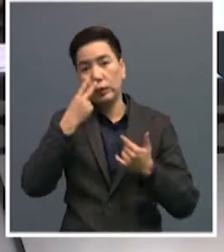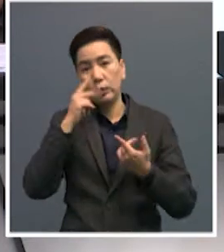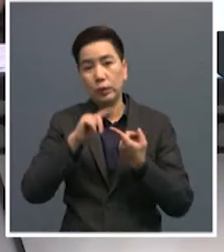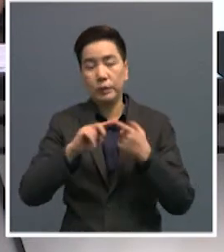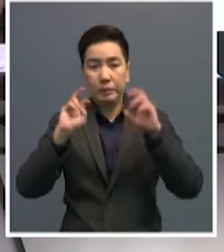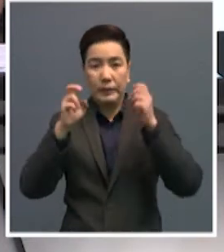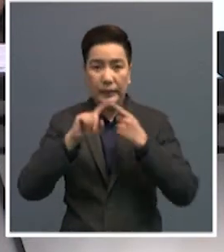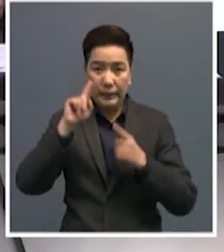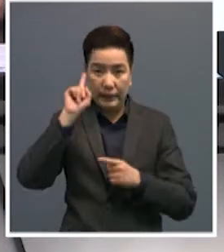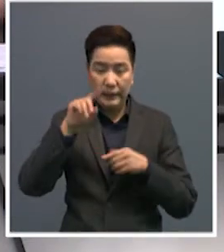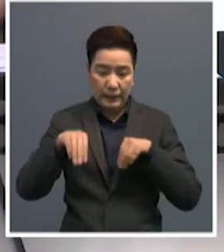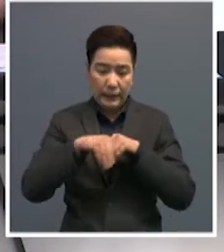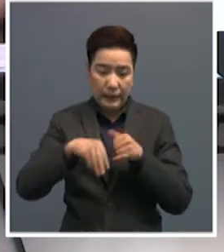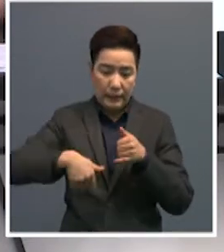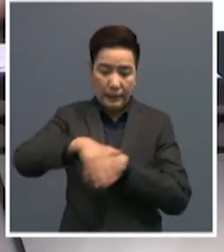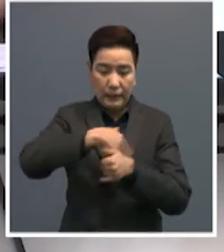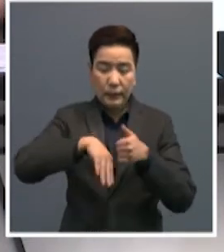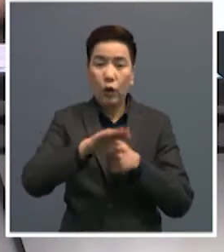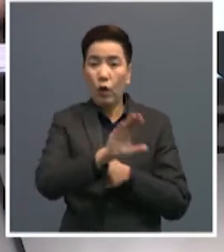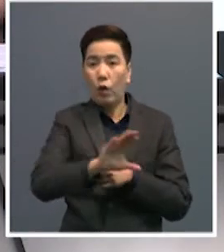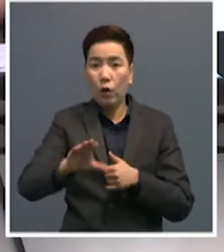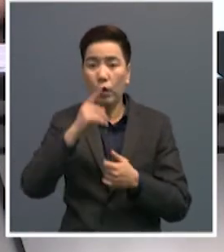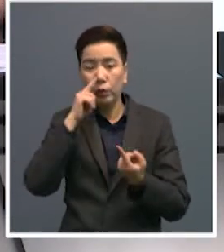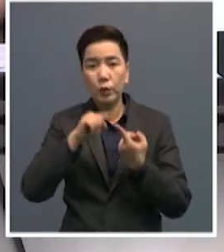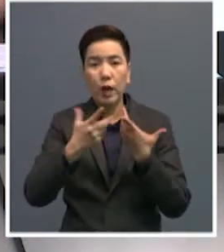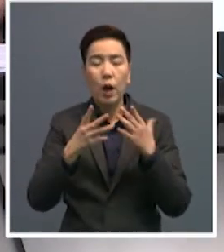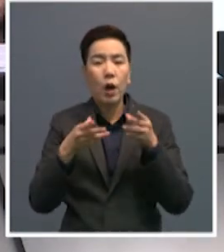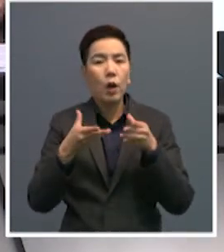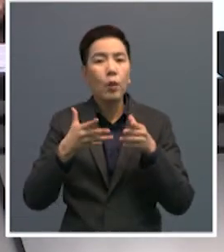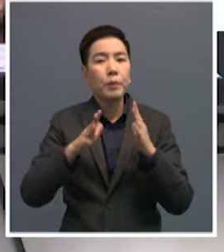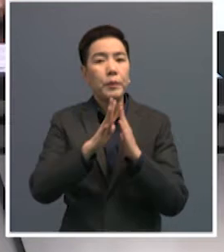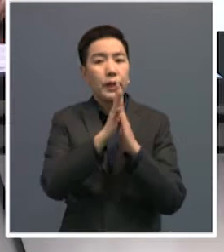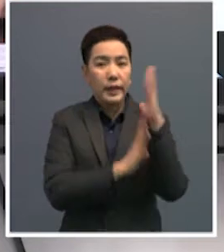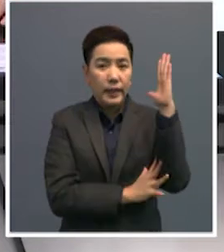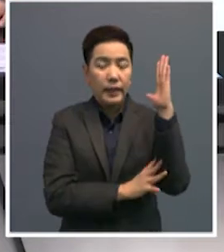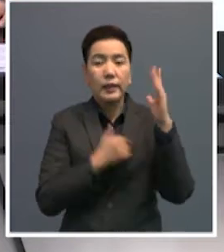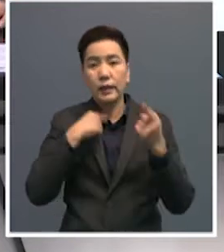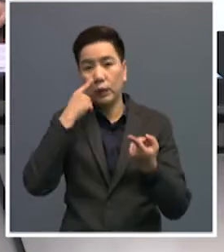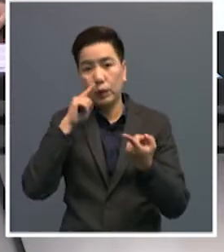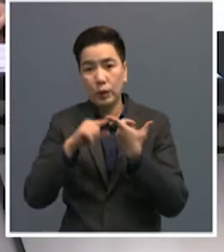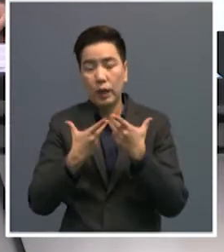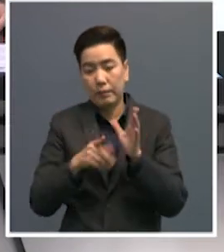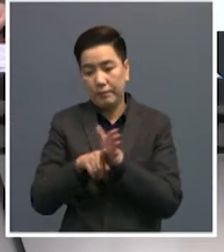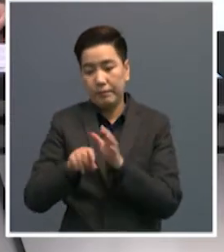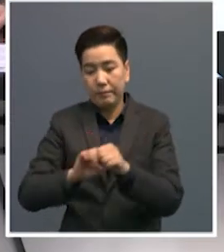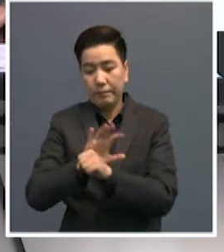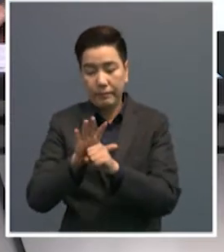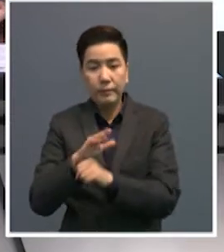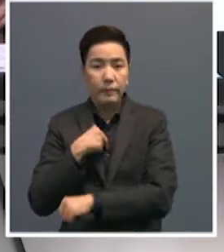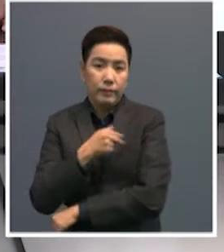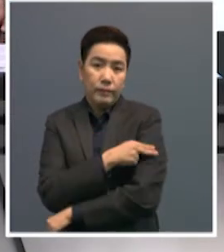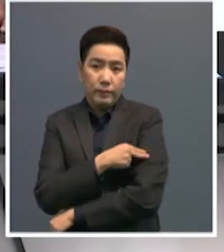ขอวันที่อีกเรื่องนึงใจตัวคนเหมือนกันแต่ว่าเป็นในภาคที่ทั่วประเทศลาวคือเรื่องของทางคอมพิวเตอร์ก้าวก็